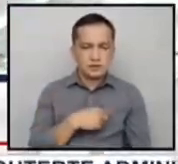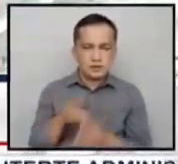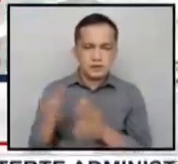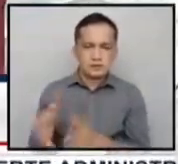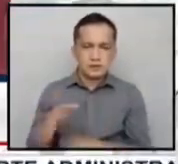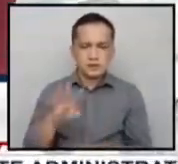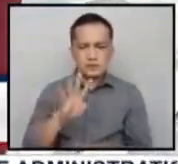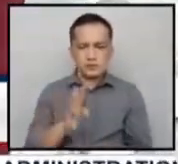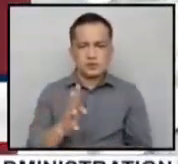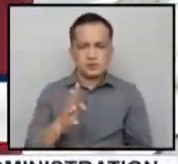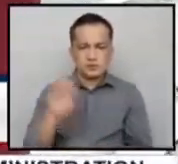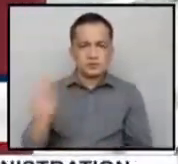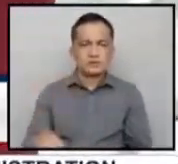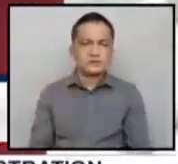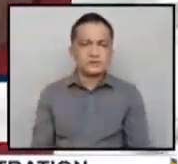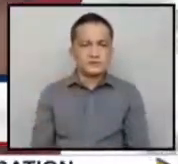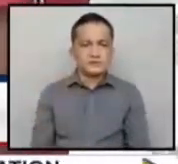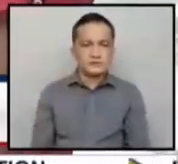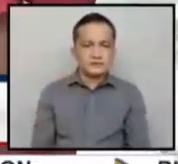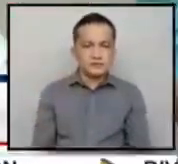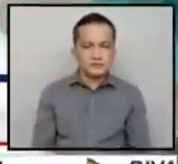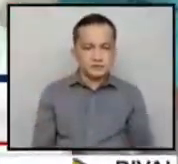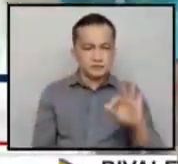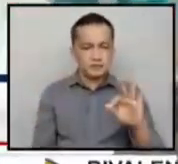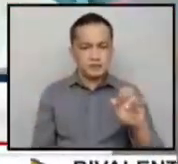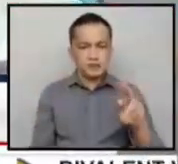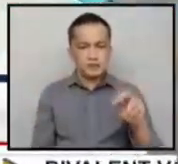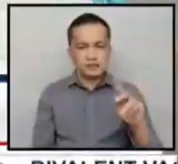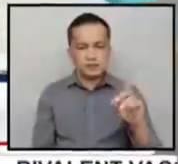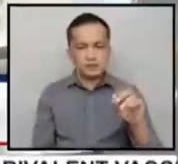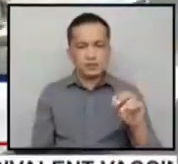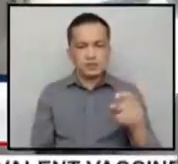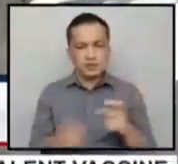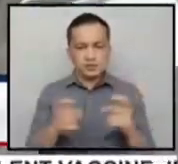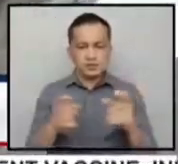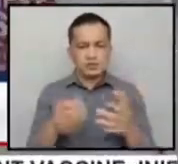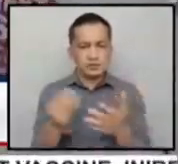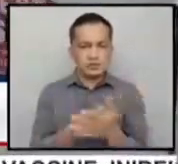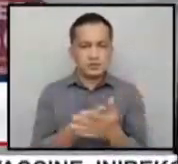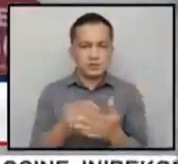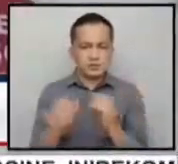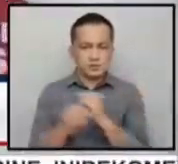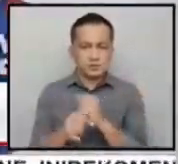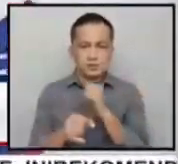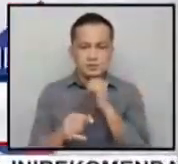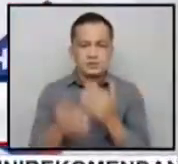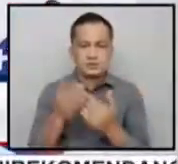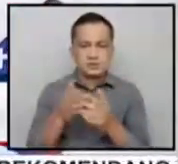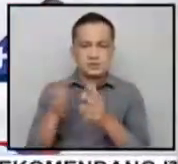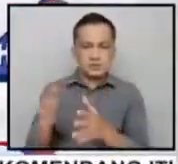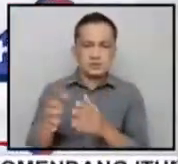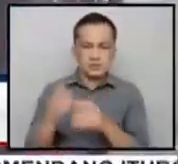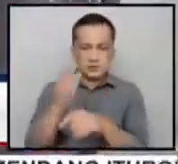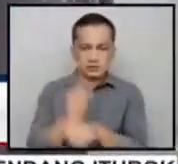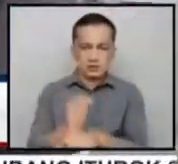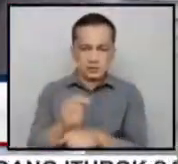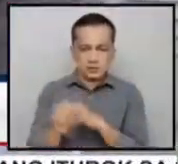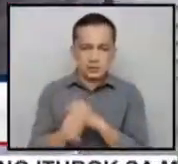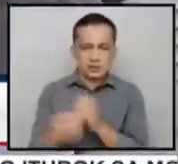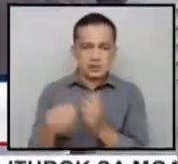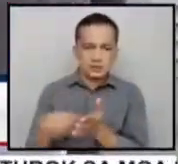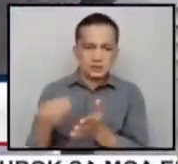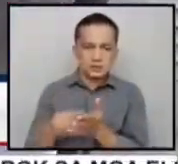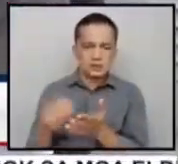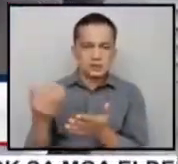40%. Aminado si Fernando na operator ng modern jeep na hindi madaling iwan ang traditional jeep. At anya, magasto sa mga bagong